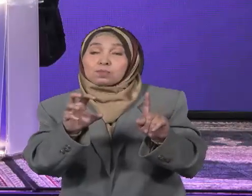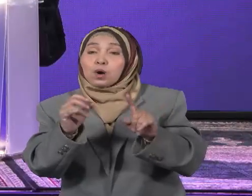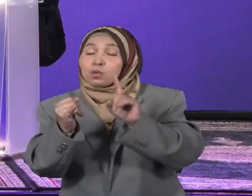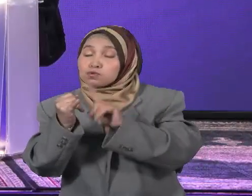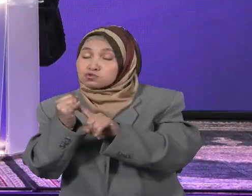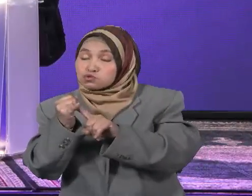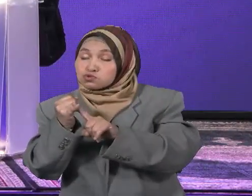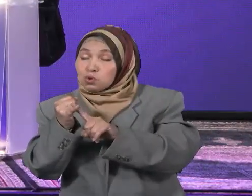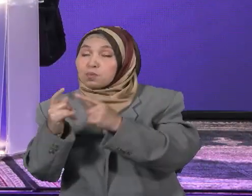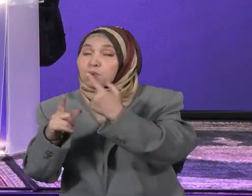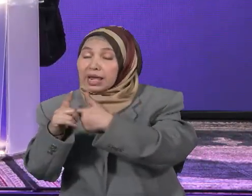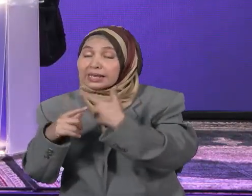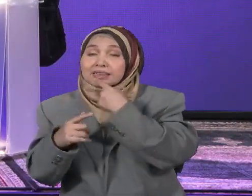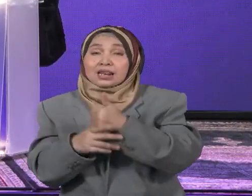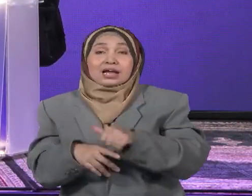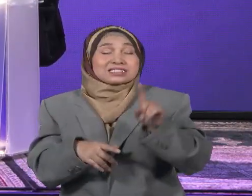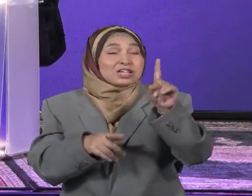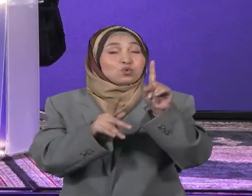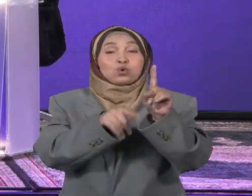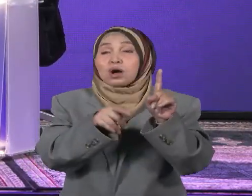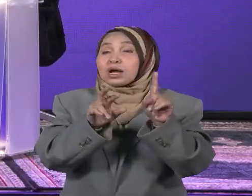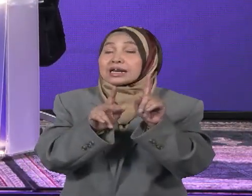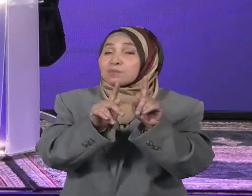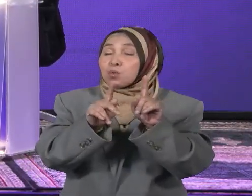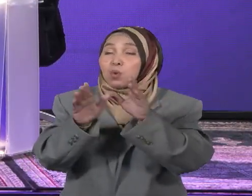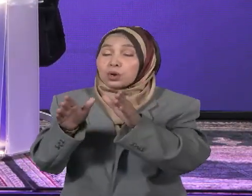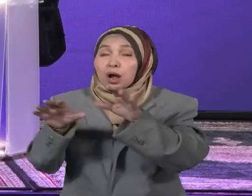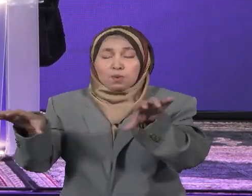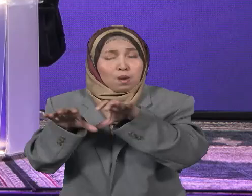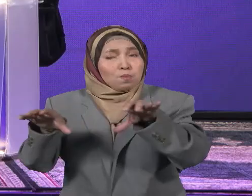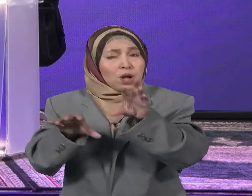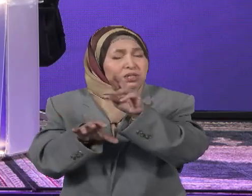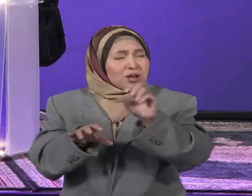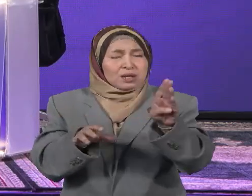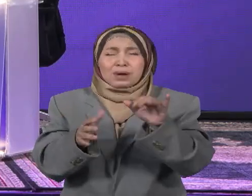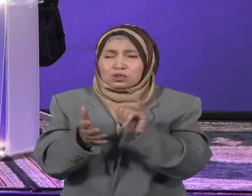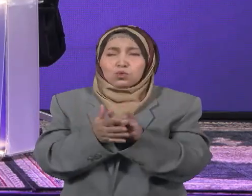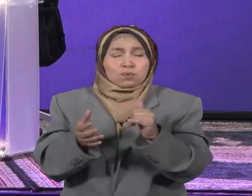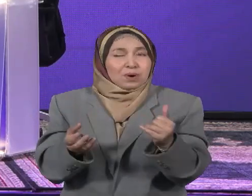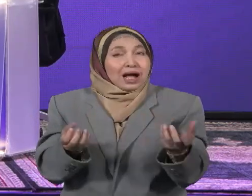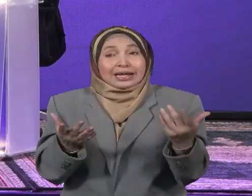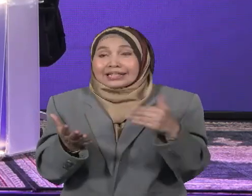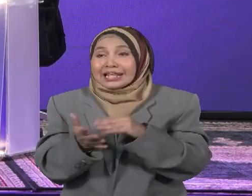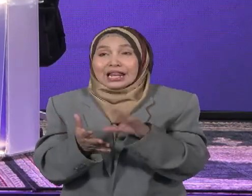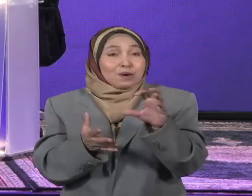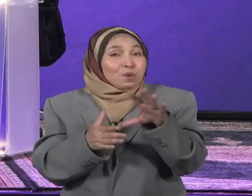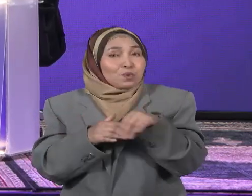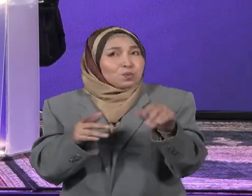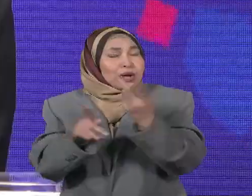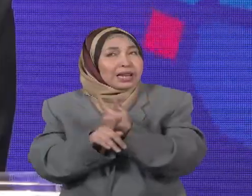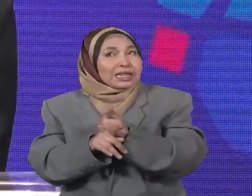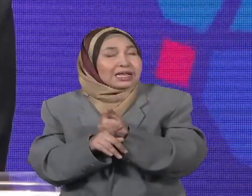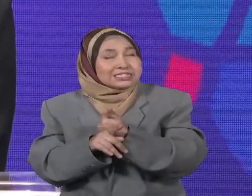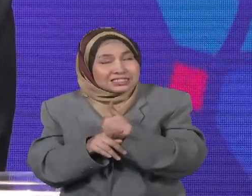dapat RM50, ya, kalau katakan 1000 orang yang melakukan transaksi riba begitu, mungkin kita rasa wah, ini RM50 kali 1000 dah